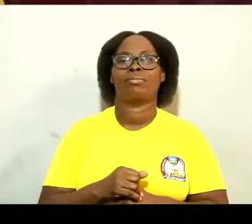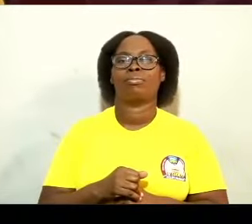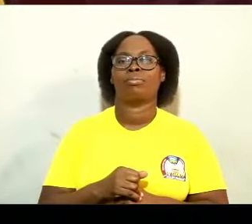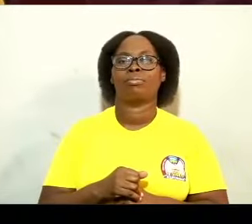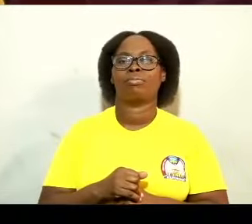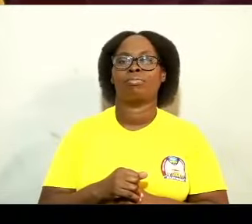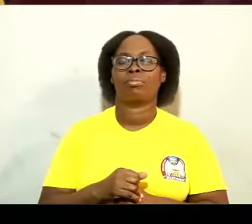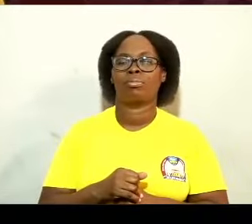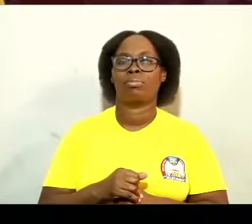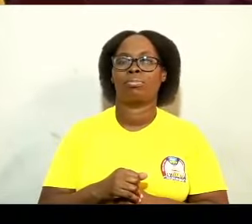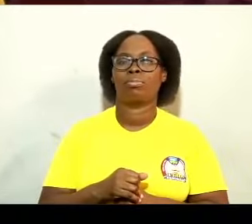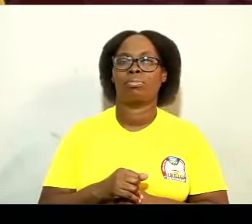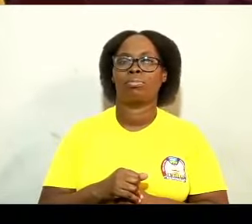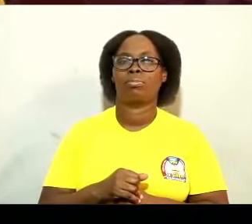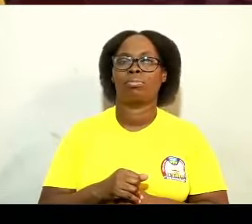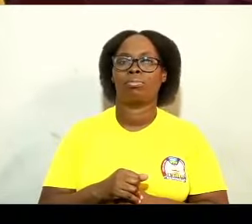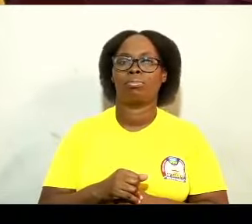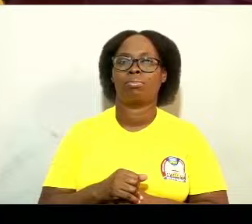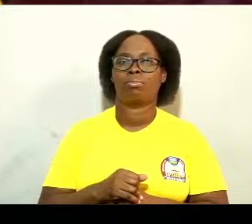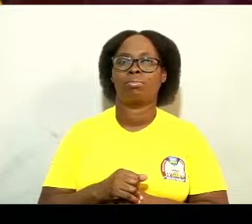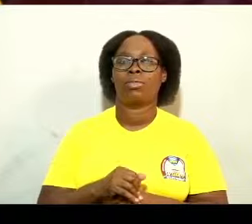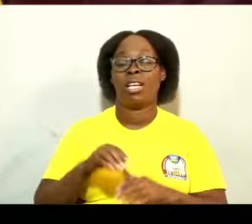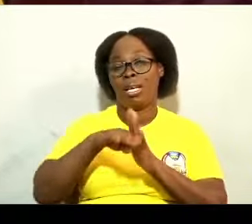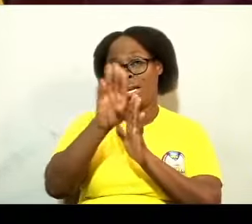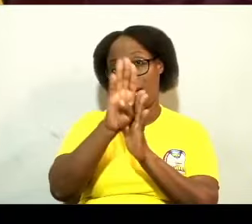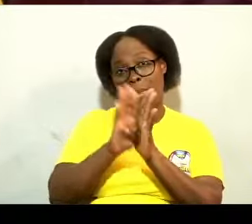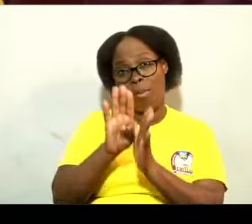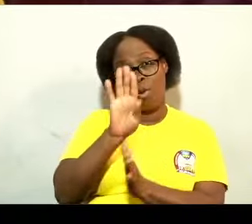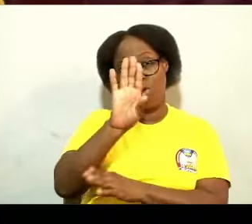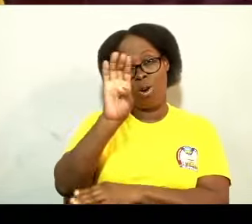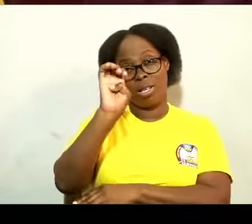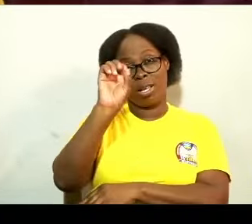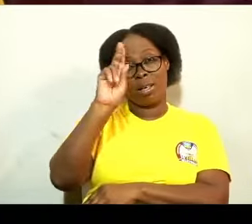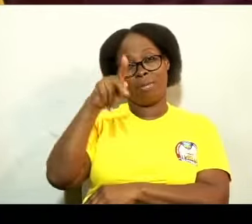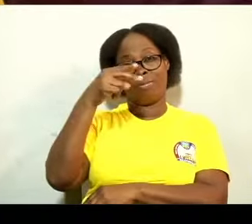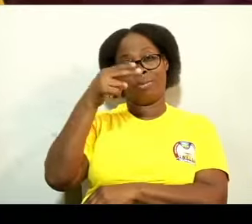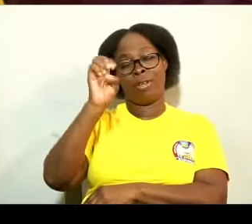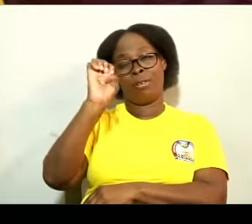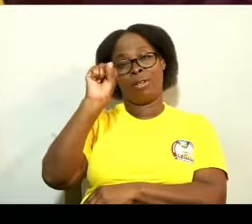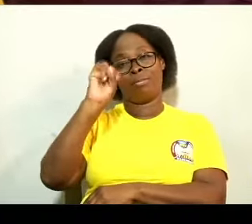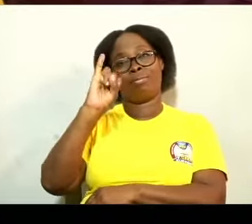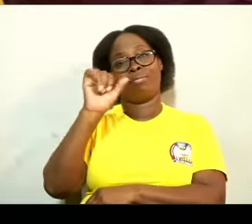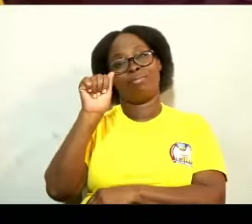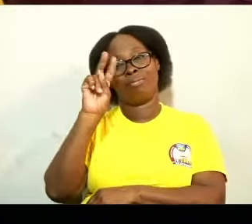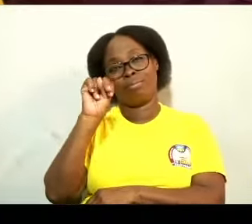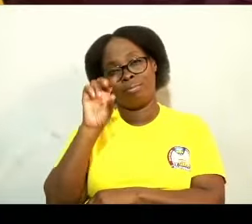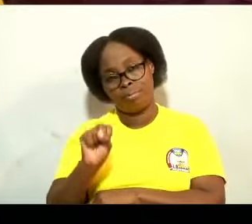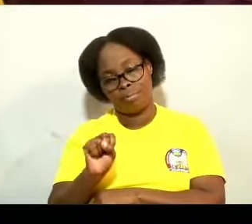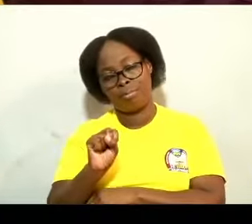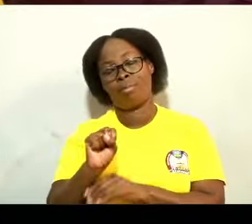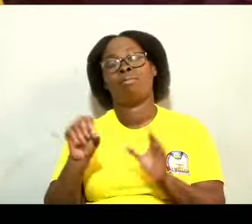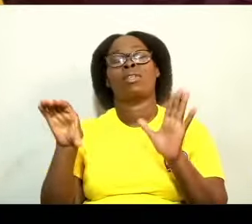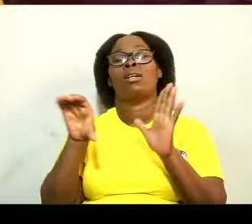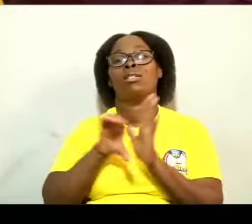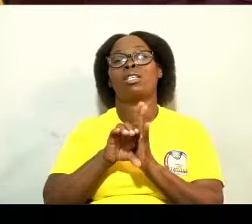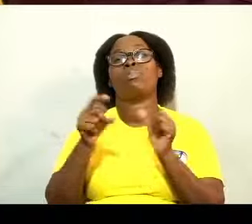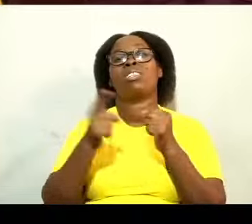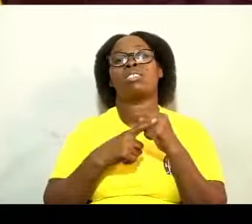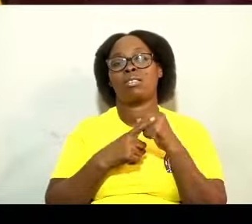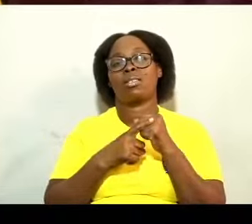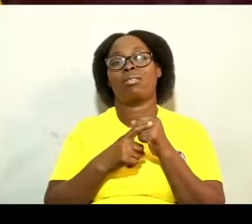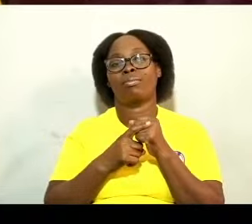Nenda wa Efeso katika Biblia yako. Kwa mwaminifu tu. Nenda wa Efeso